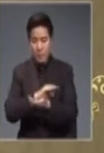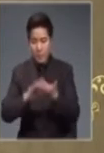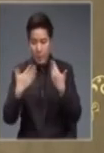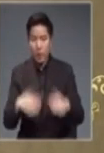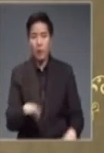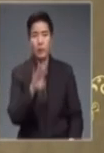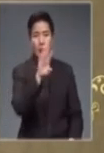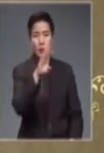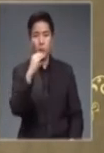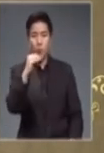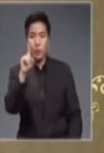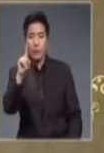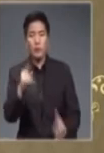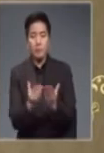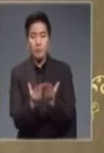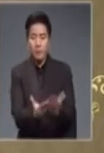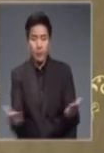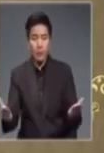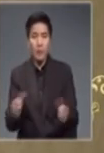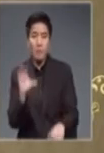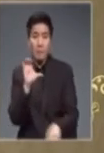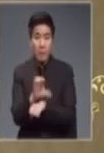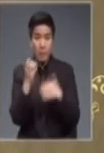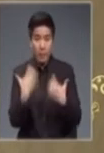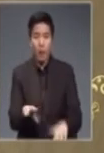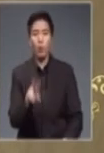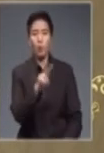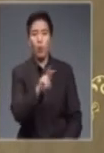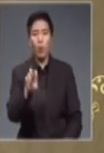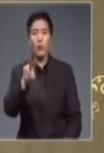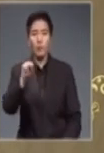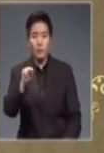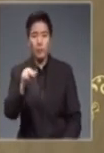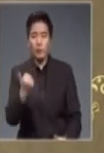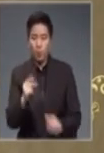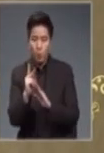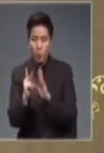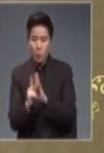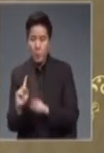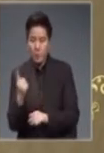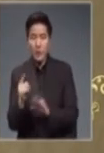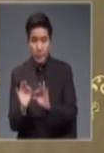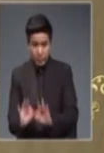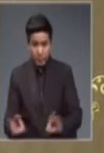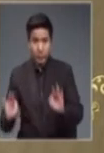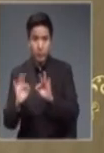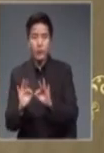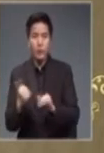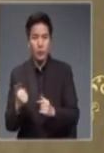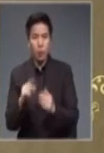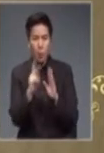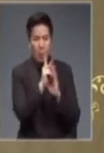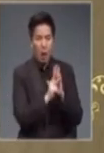ชาติผมอยากให้พี่น้องประชาชนได้ใช้คำสอนทางศาสนาทุกศาสนาที่ตนนับถือมาเป็นแสงสว่างนำท